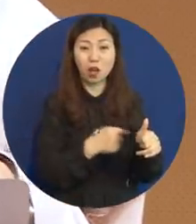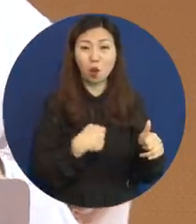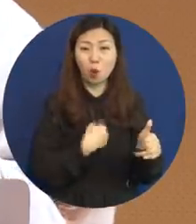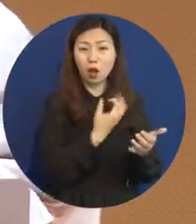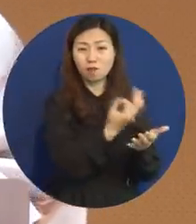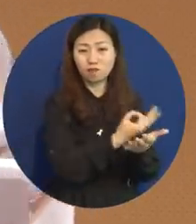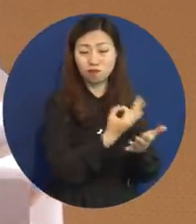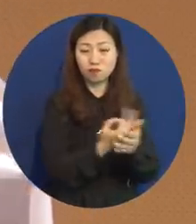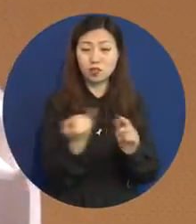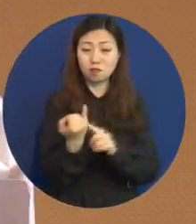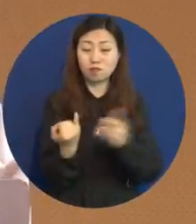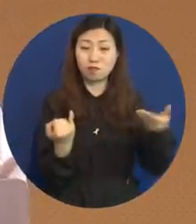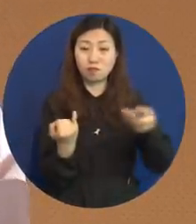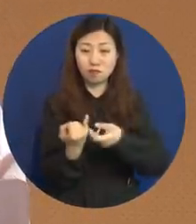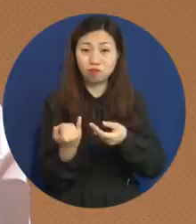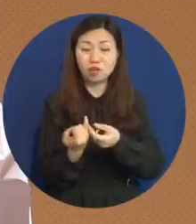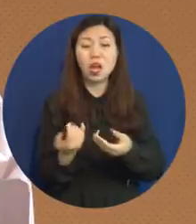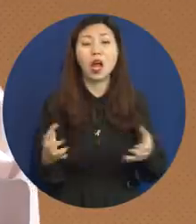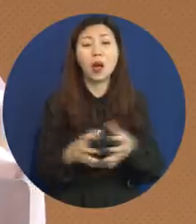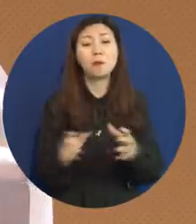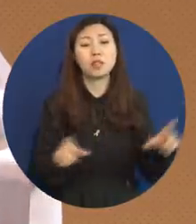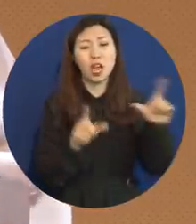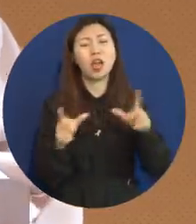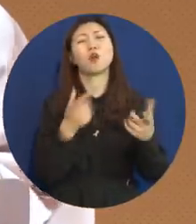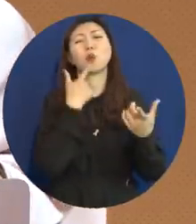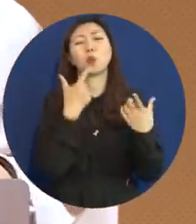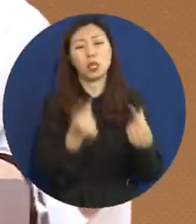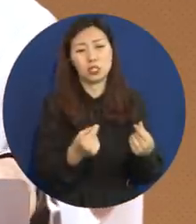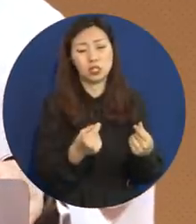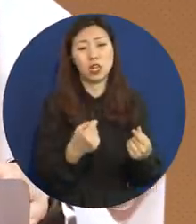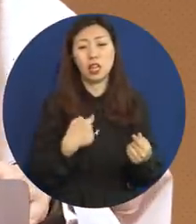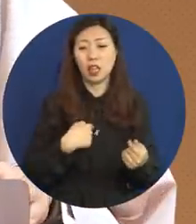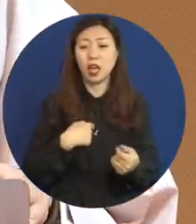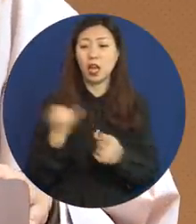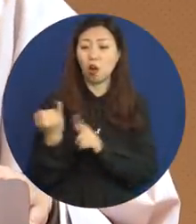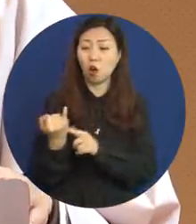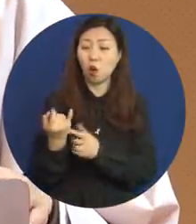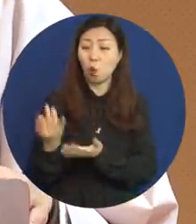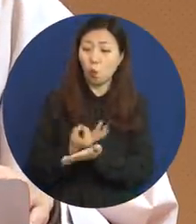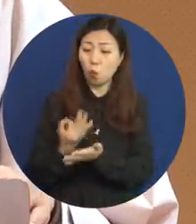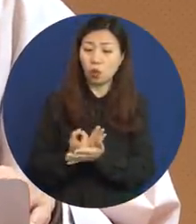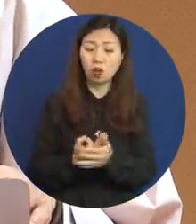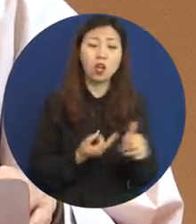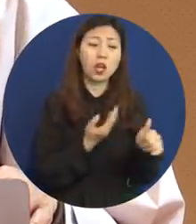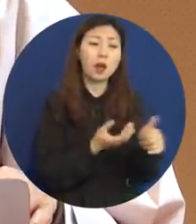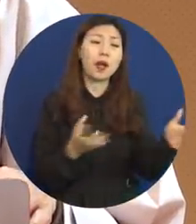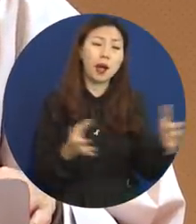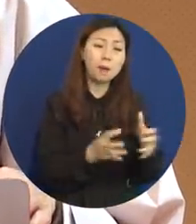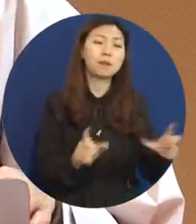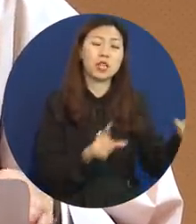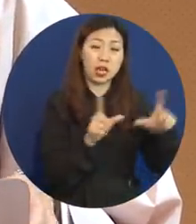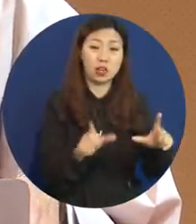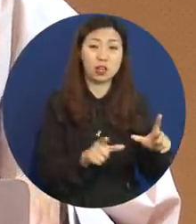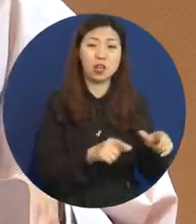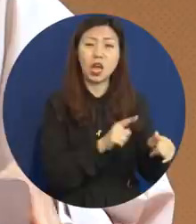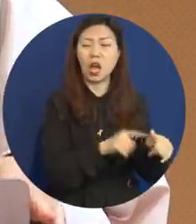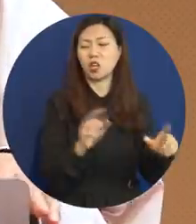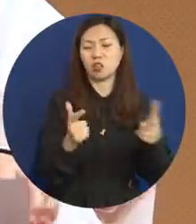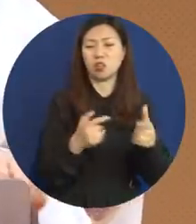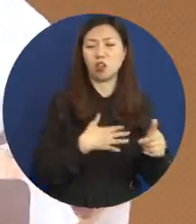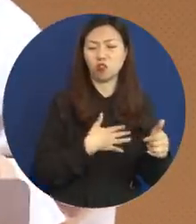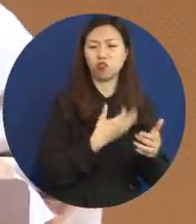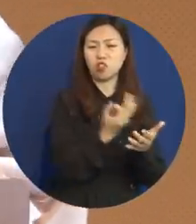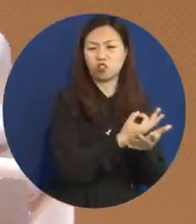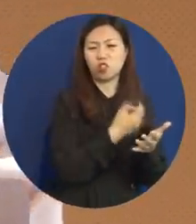자식하고 살듯이 자기가 벌어 같이 살자고. 이렇게 하든지. 그래도 남자가 또 지가 뭐 버는 같은 게 있어야 되겠다.